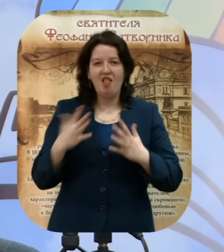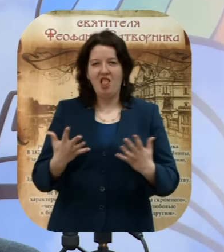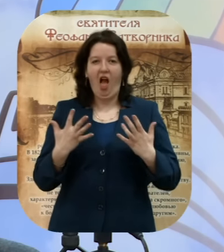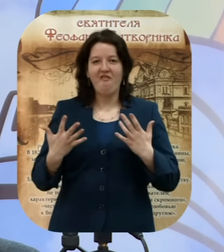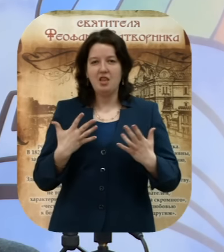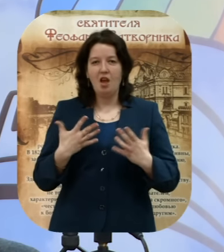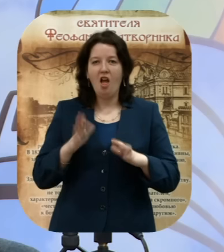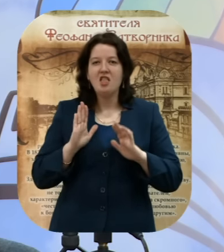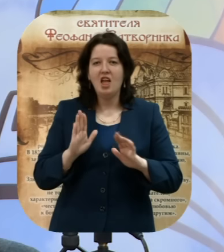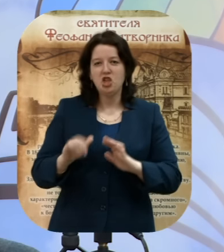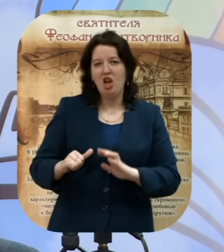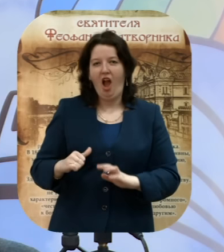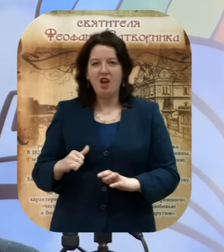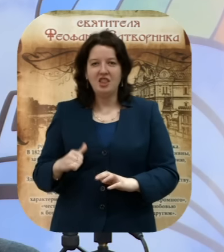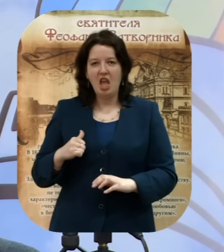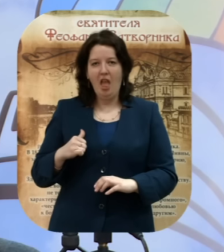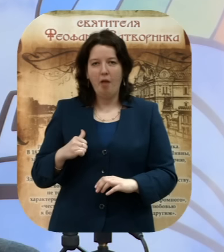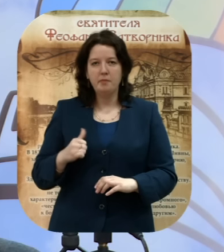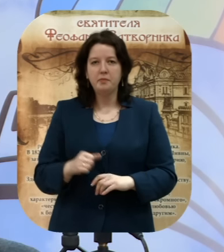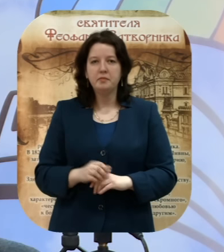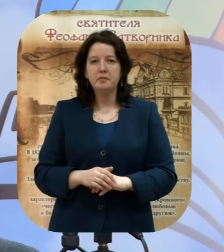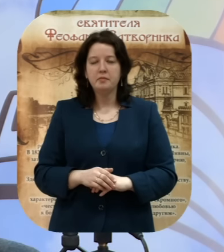та же гордыня,